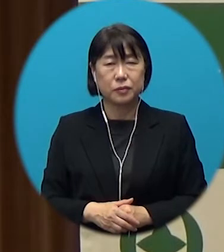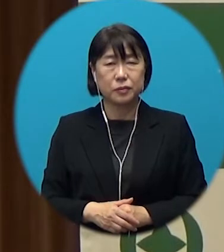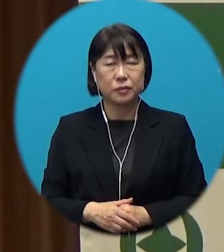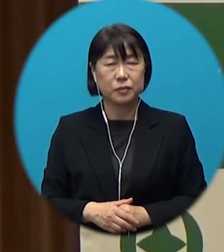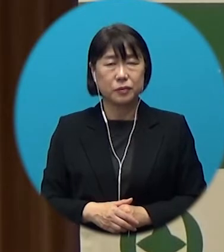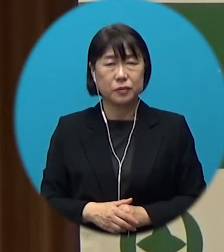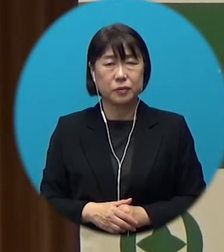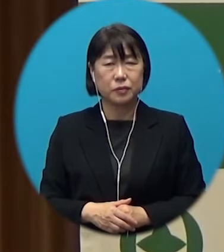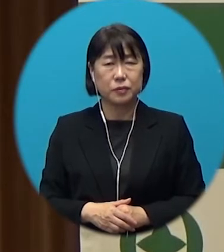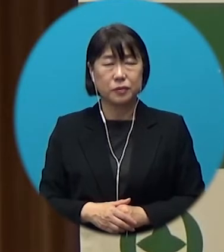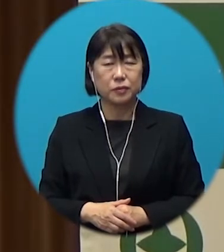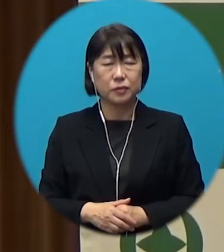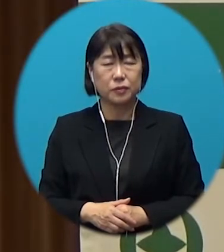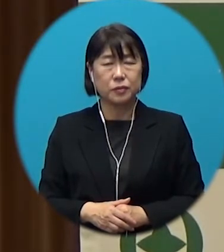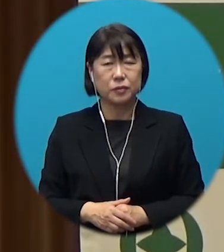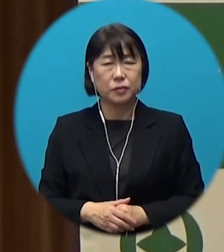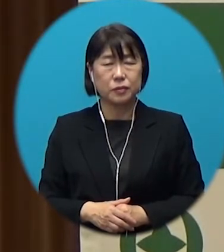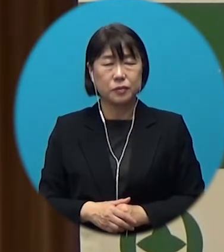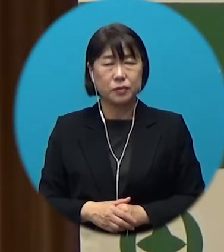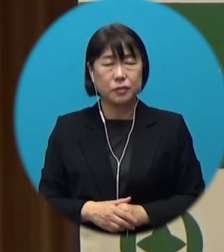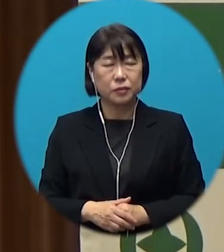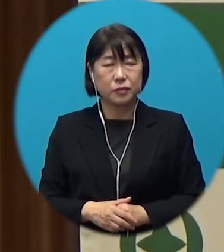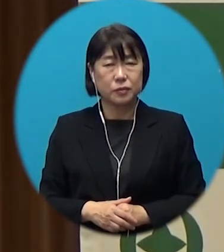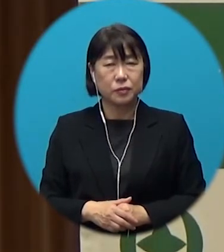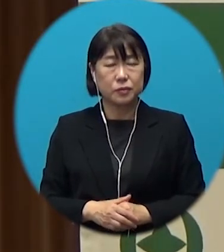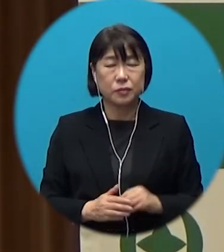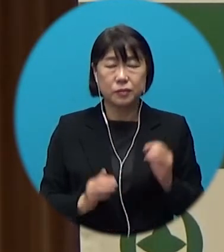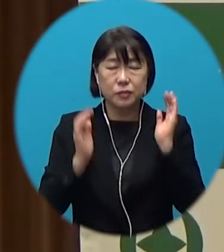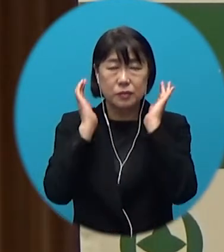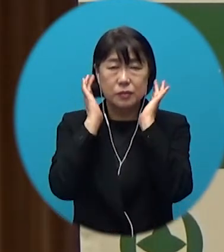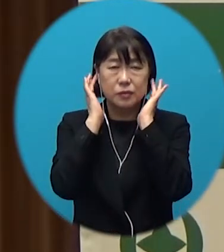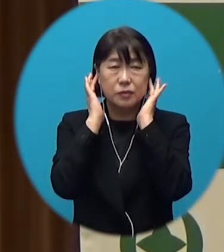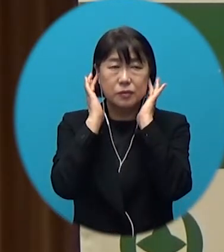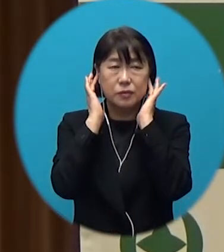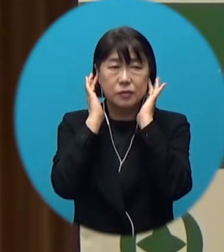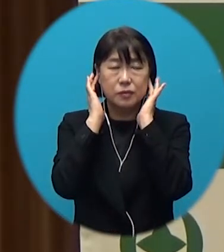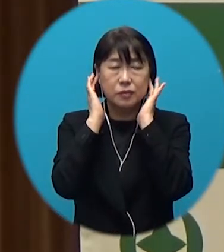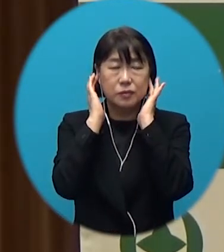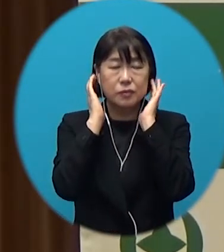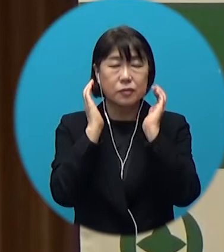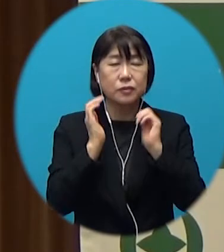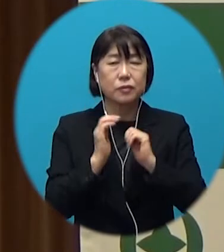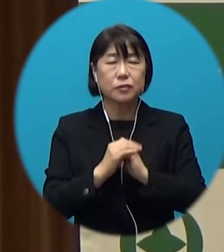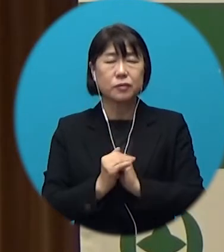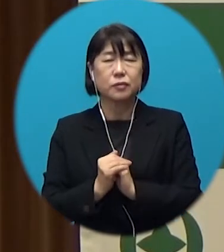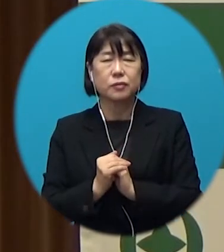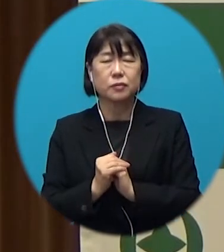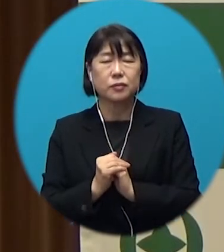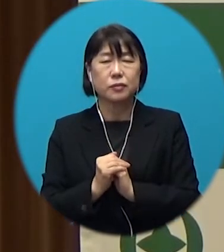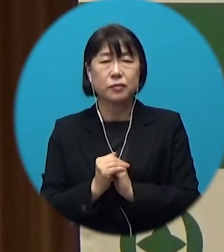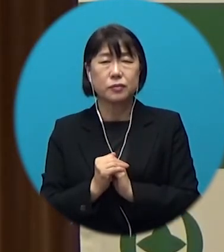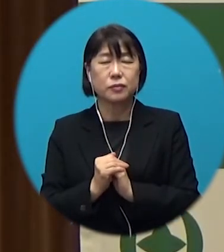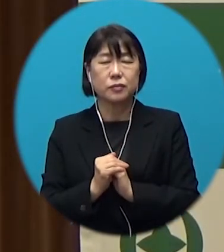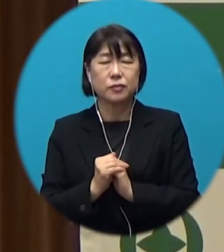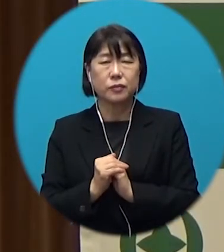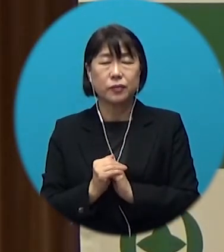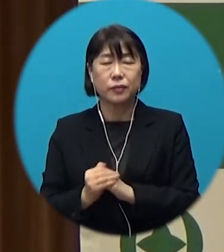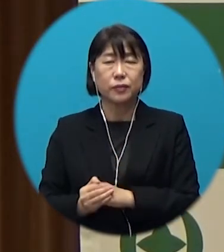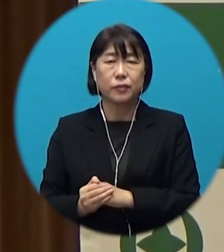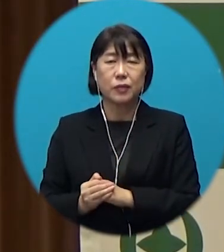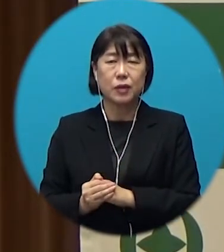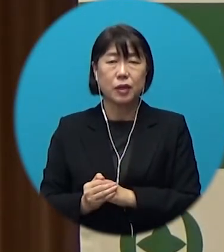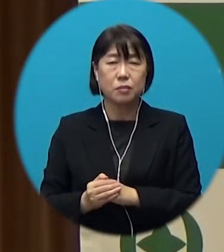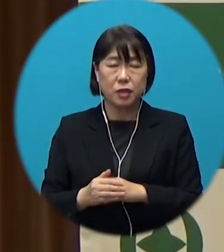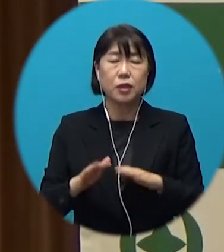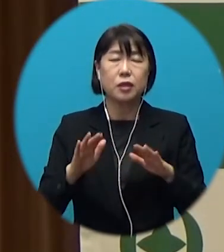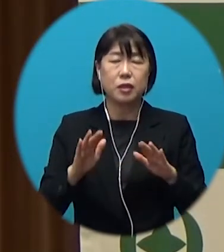水産世帯で実際に認定手続きをするべきですけども、はい、もう少し詳しく教えていただけるんです か。ご世帯から認